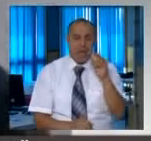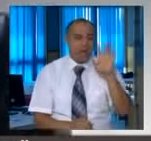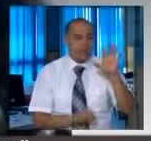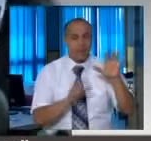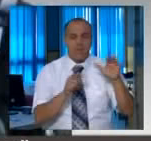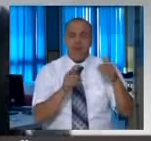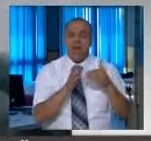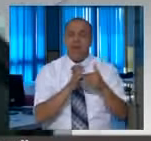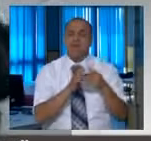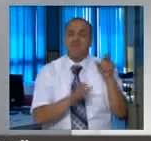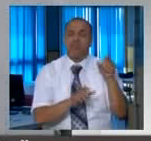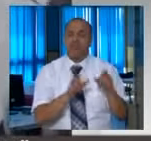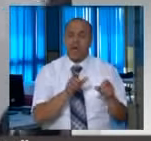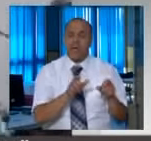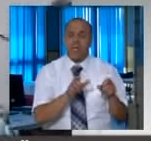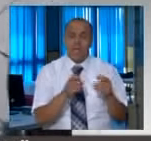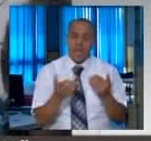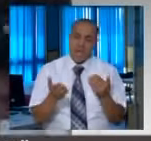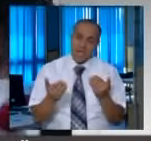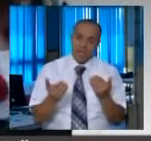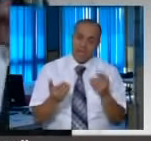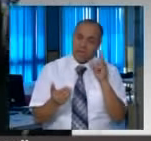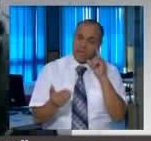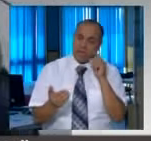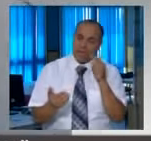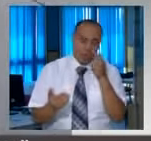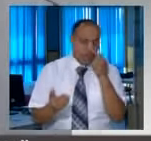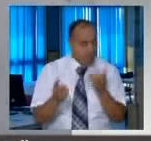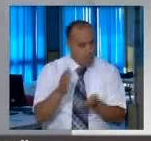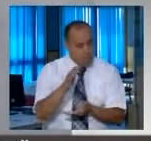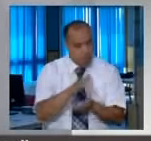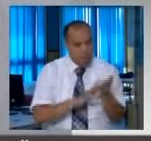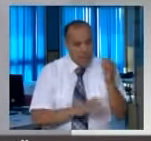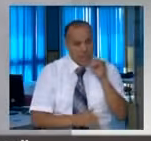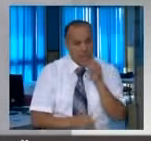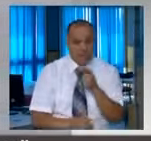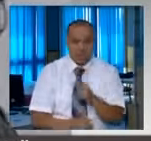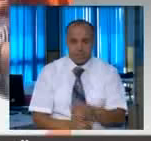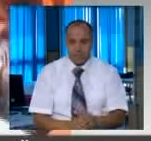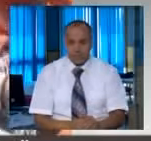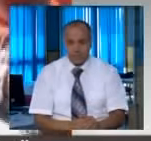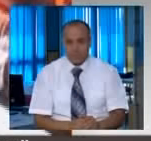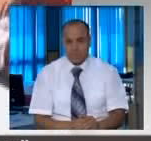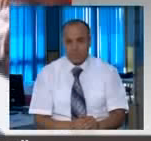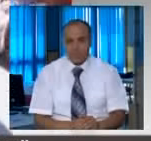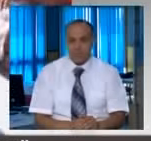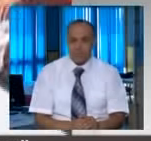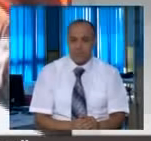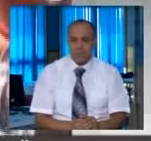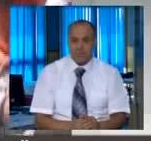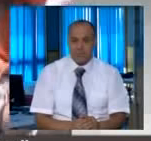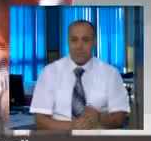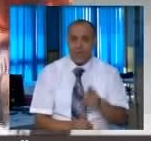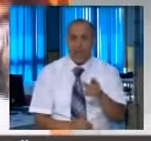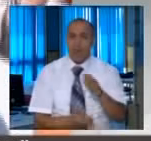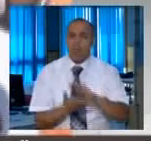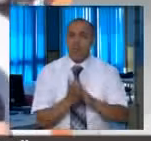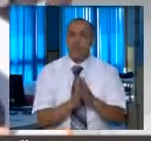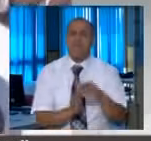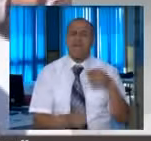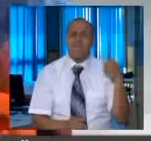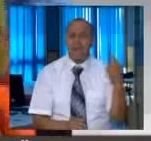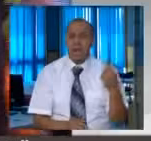275000 لاجئ ينتظرون في ليبيا من أجل العبور إلى إيطاليا. وتصنف منظمات دولية